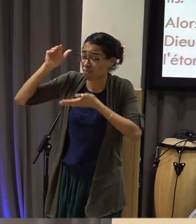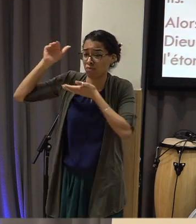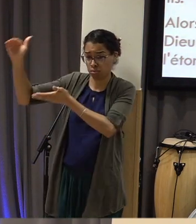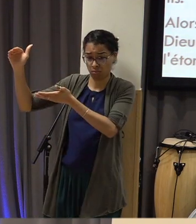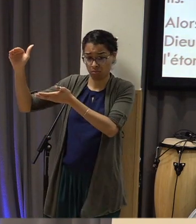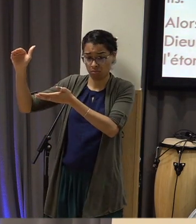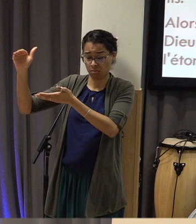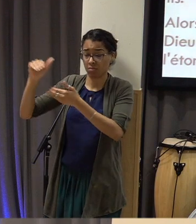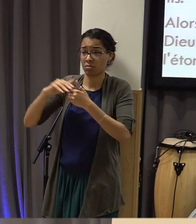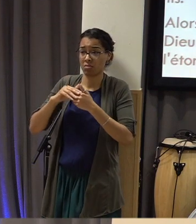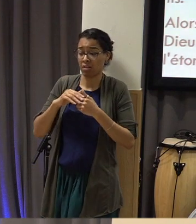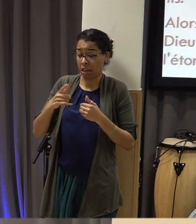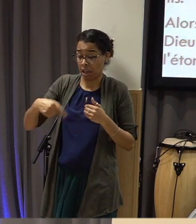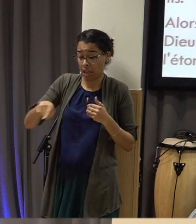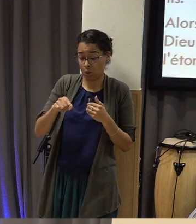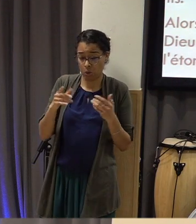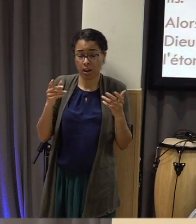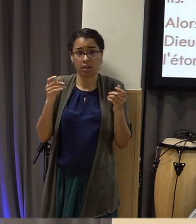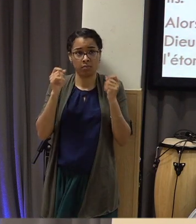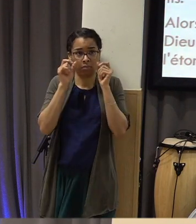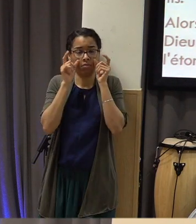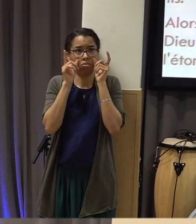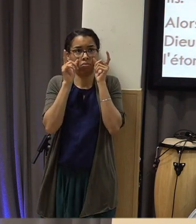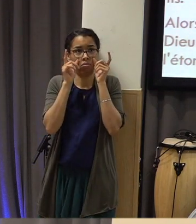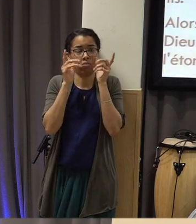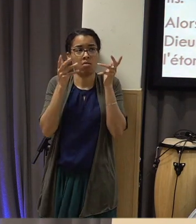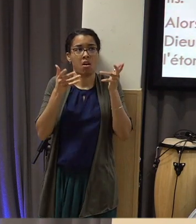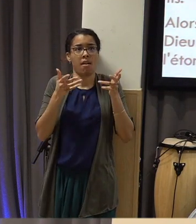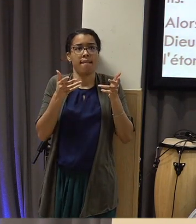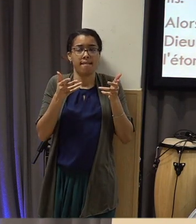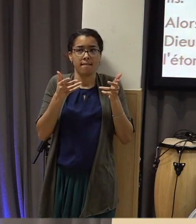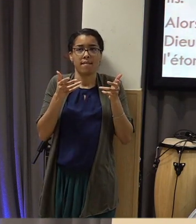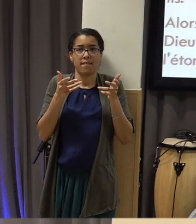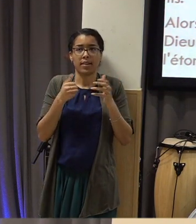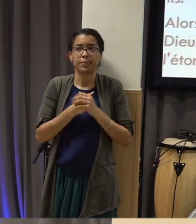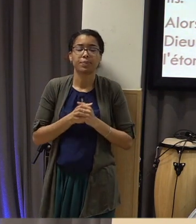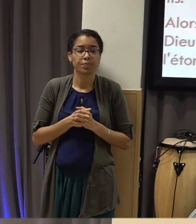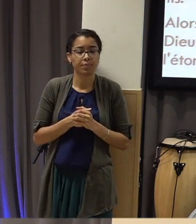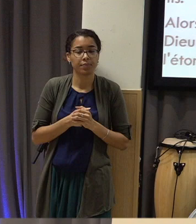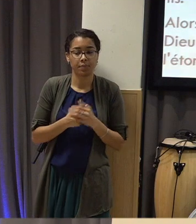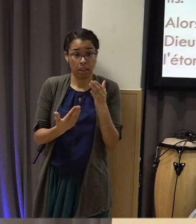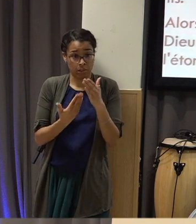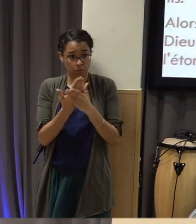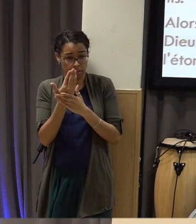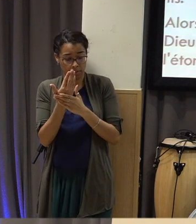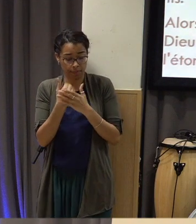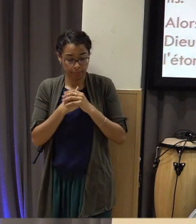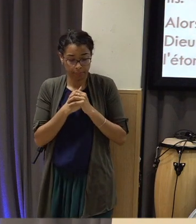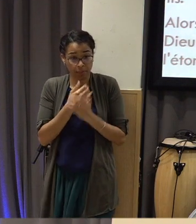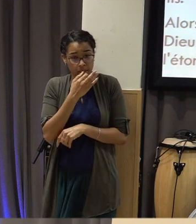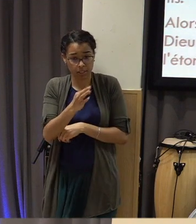Et ils furent à son égard dans l'étonnement. Ce matin, je voudrais te dire que face